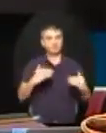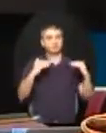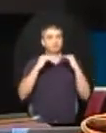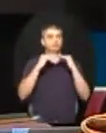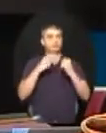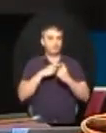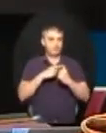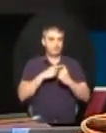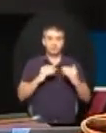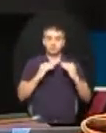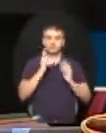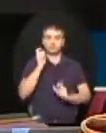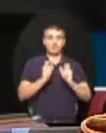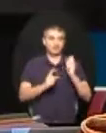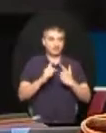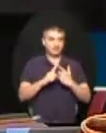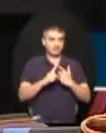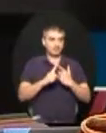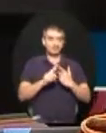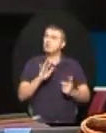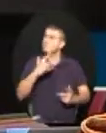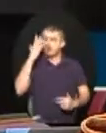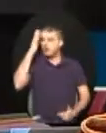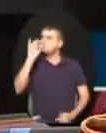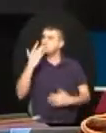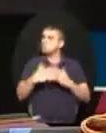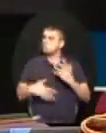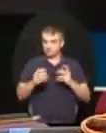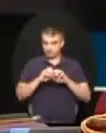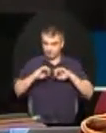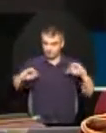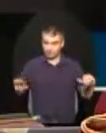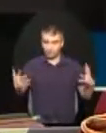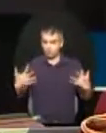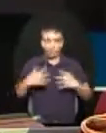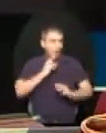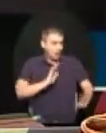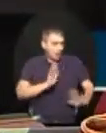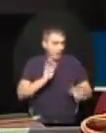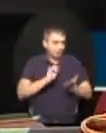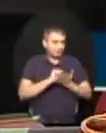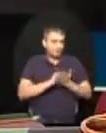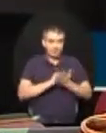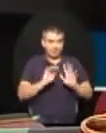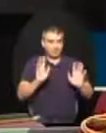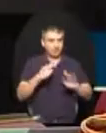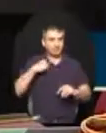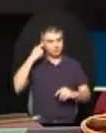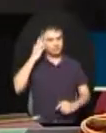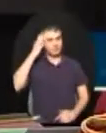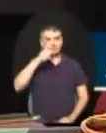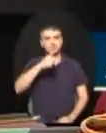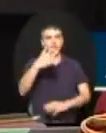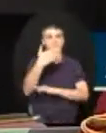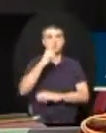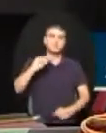בשוויון. שוויון אזרחי. שמה החזון שלו בסוף? היפרדות או לא, לא, חס וחלילה. לא. אני חושבת שהחזון שלו